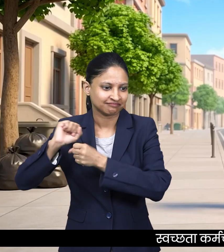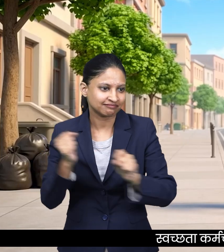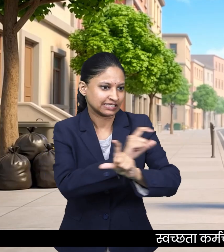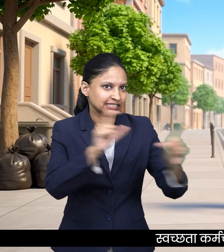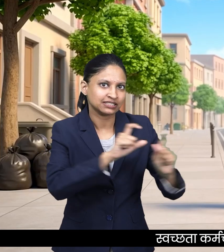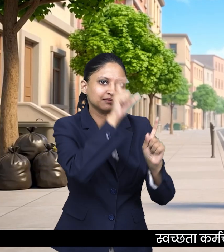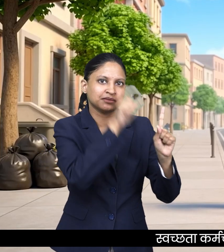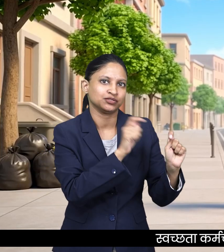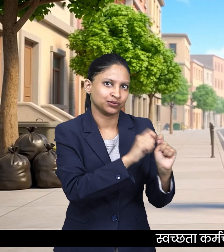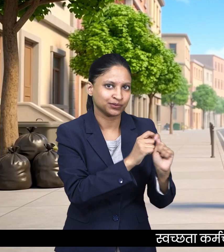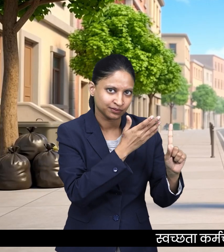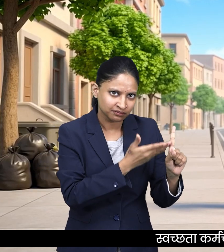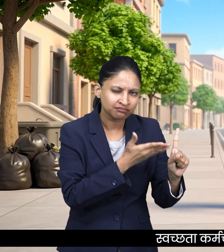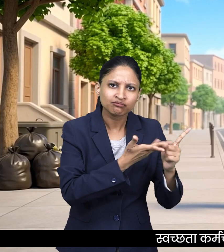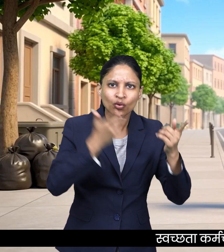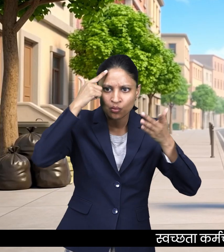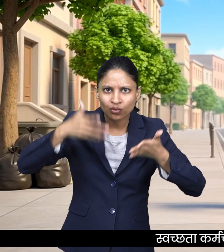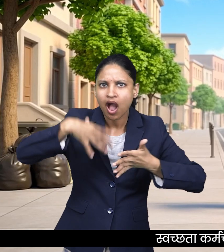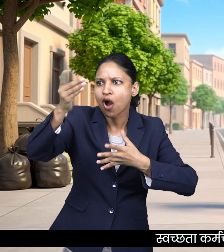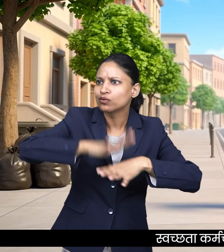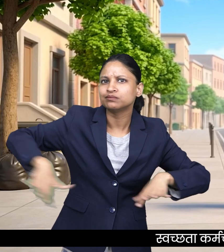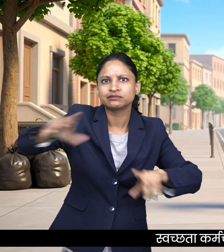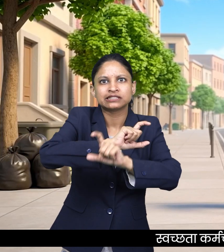स्वच्छता कर्मचारी, स्वच्छता करणारा.